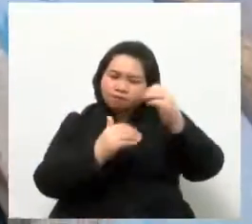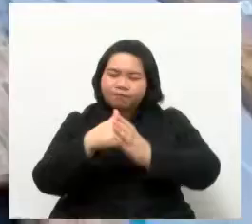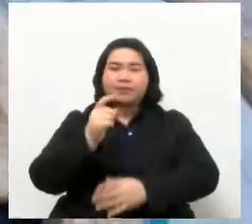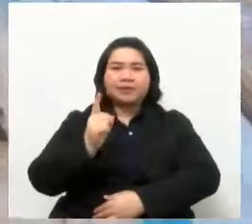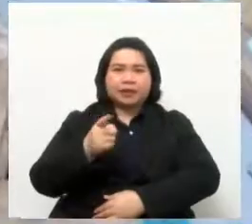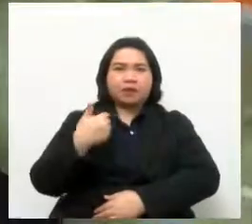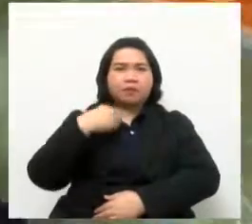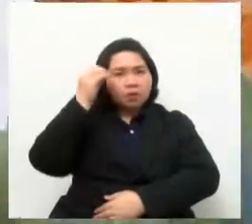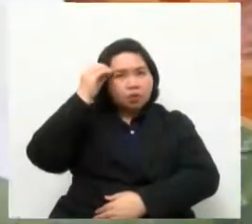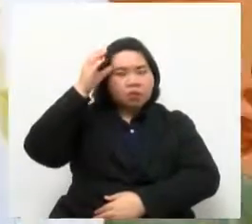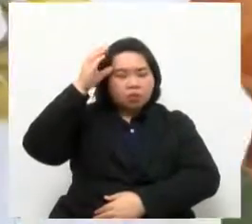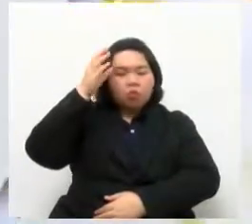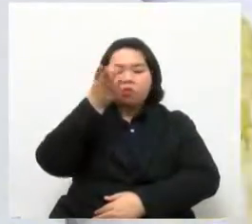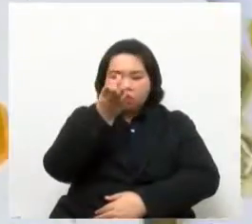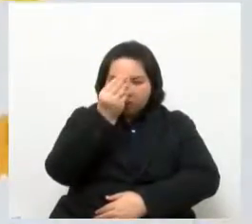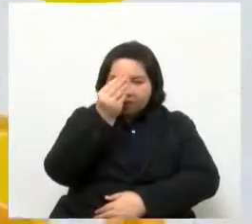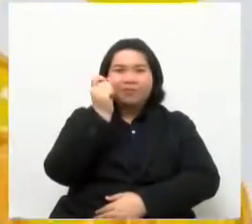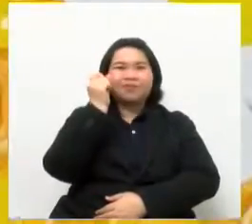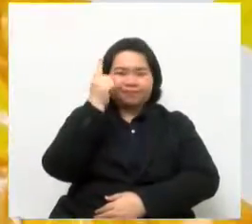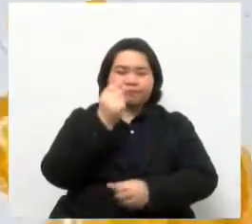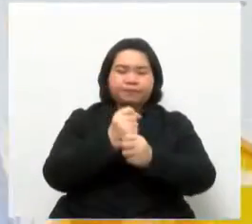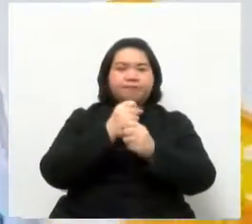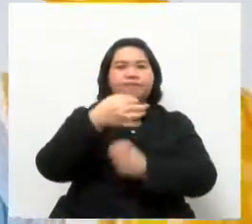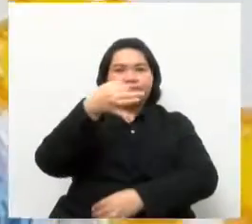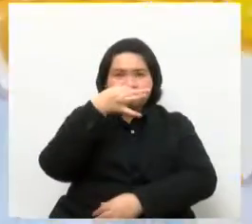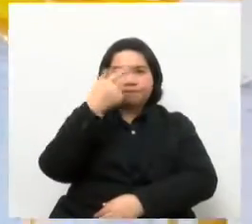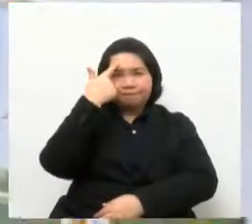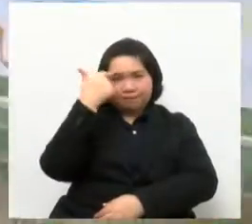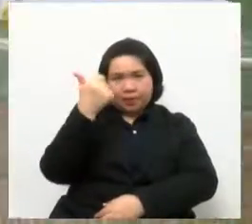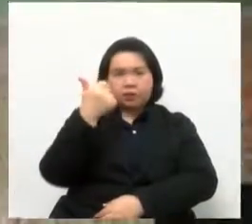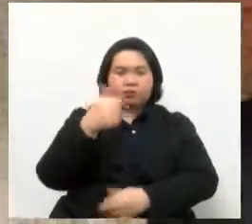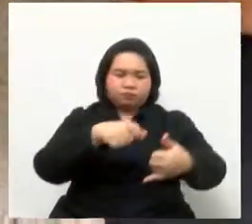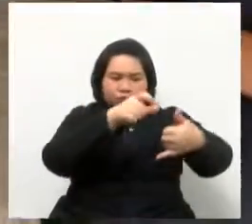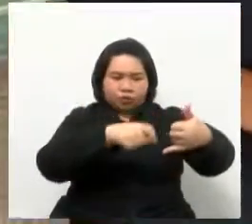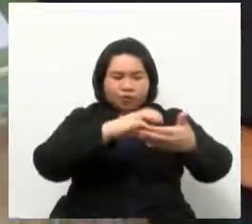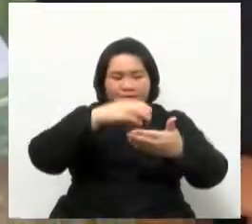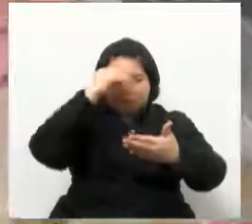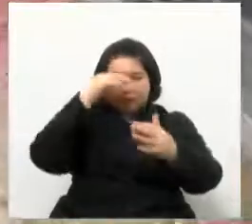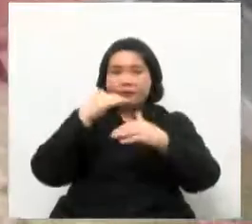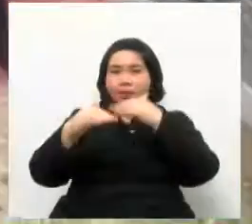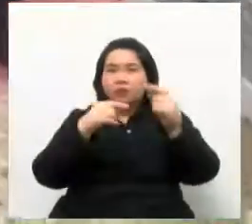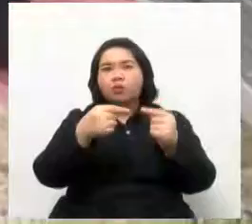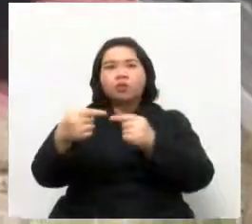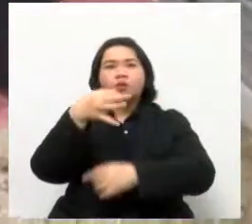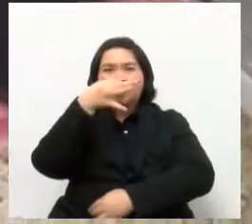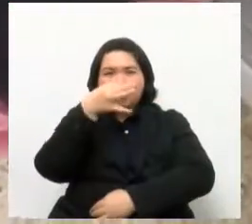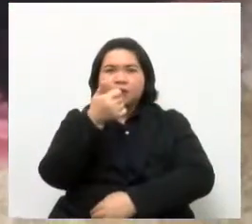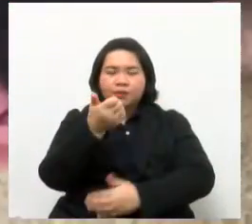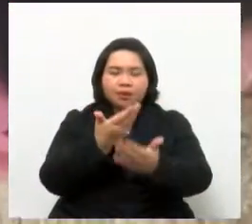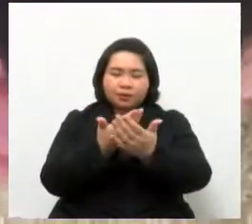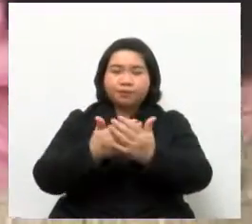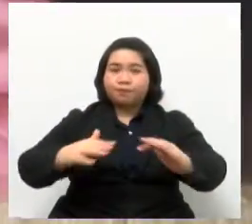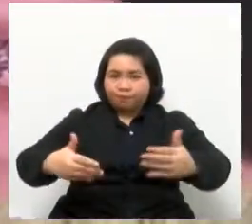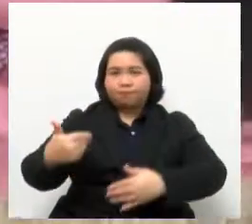เกิดความรู้ความเข้าใจเกี่ยวกับงานอาชีพพัฒนาผู้เรียนสู่การสร้างงานสร้างอาชีพ